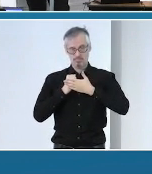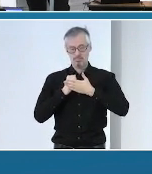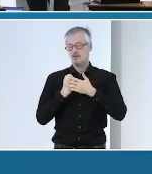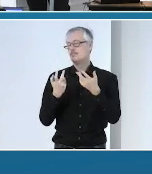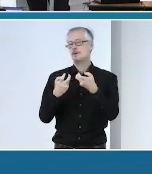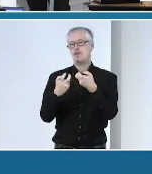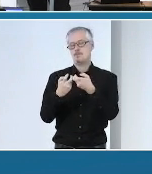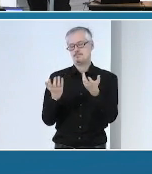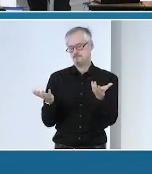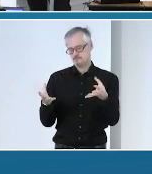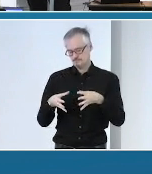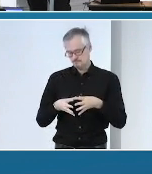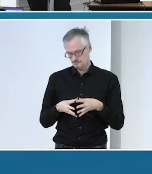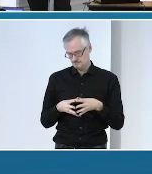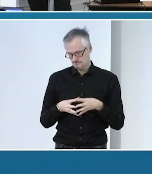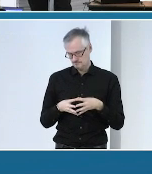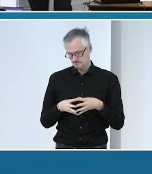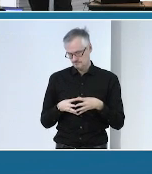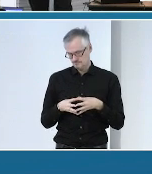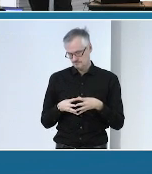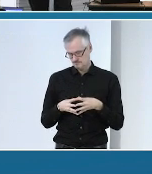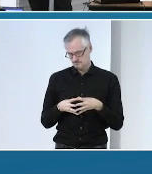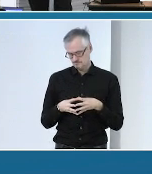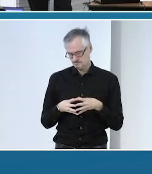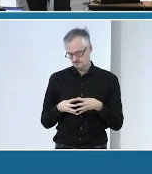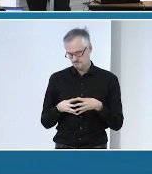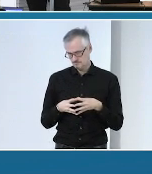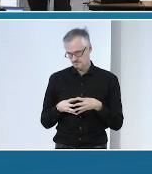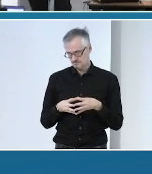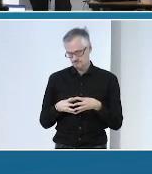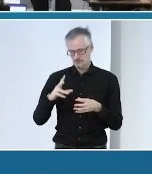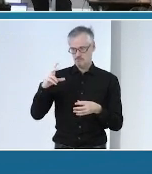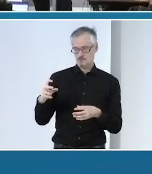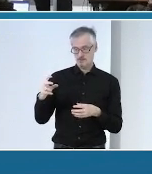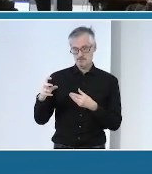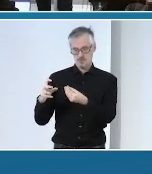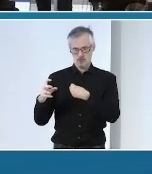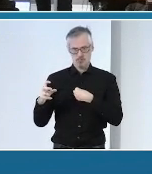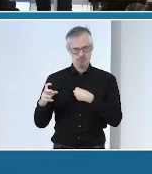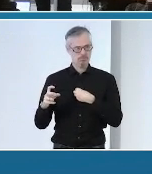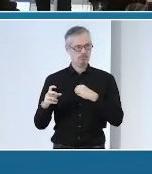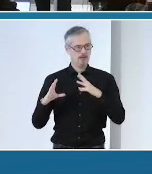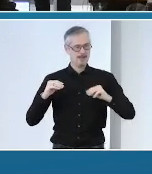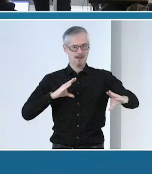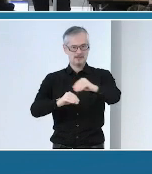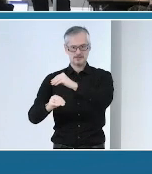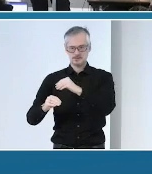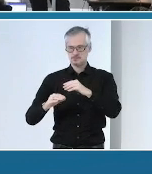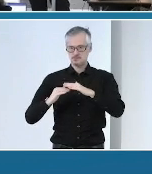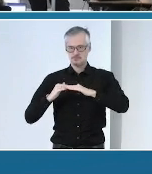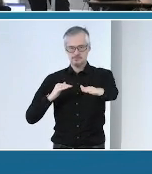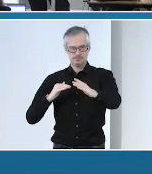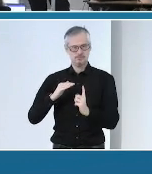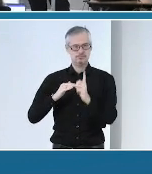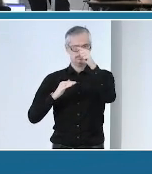C'est comme un format, ils forment le cadre de l'espace. Vous voyez, c'est là déjà à